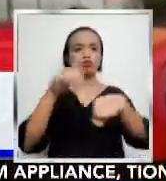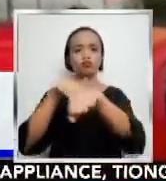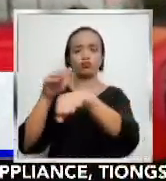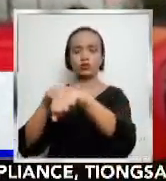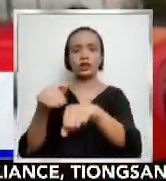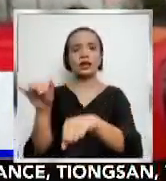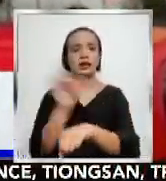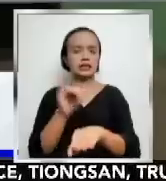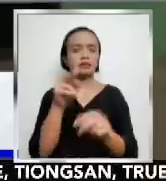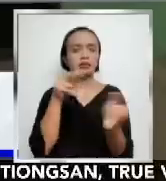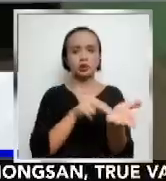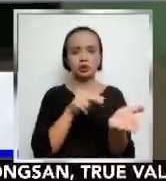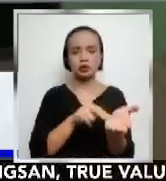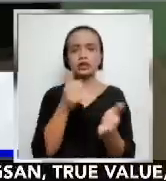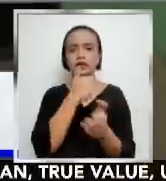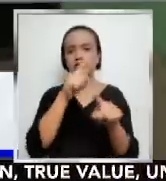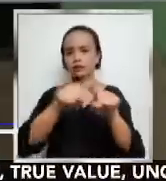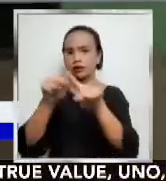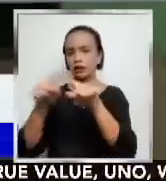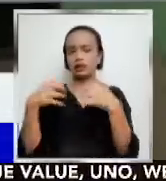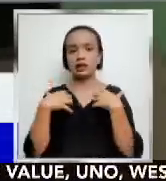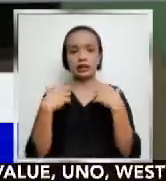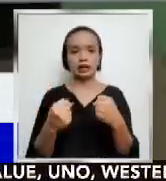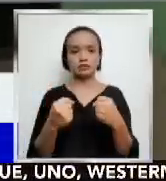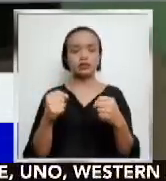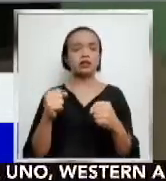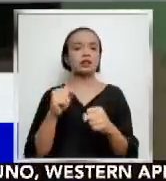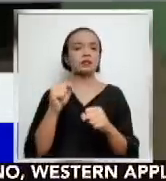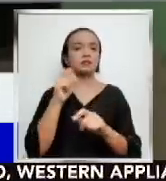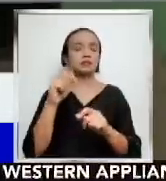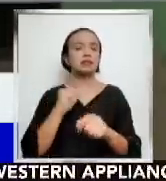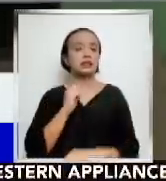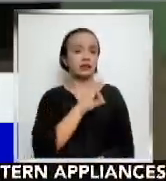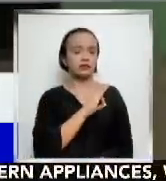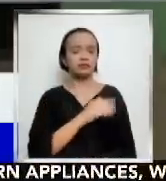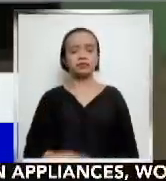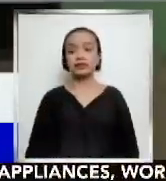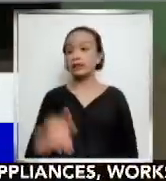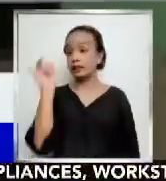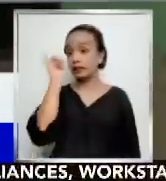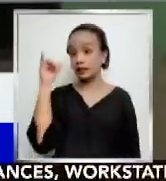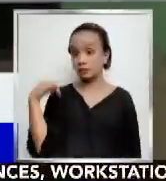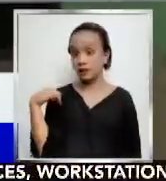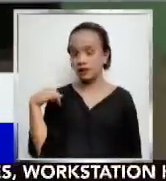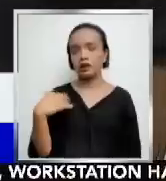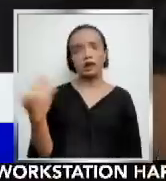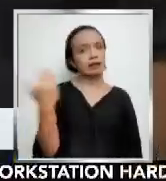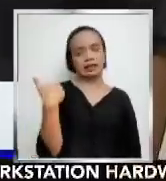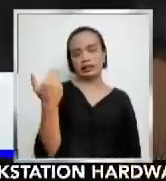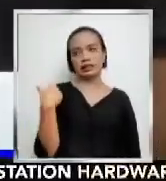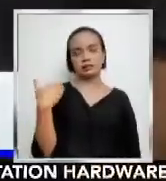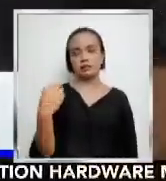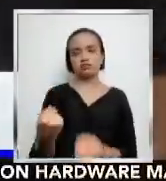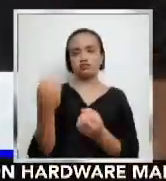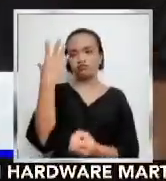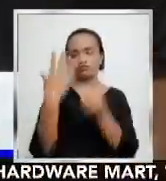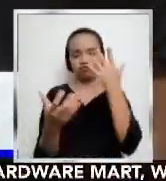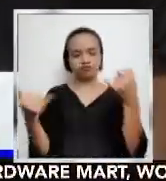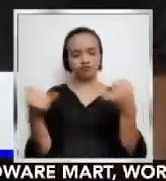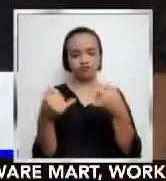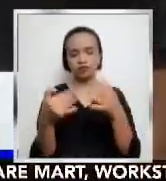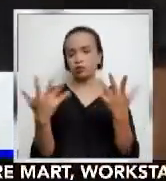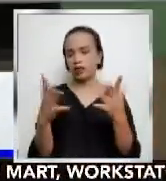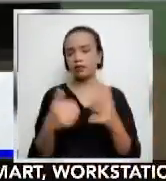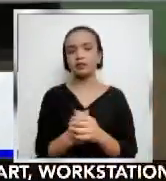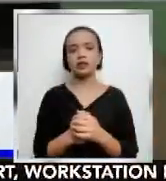personnel ng ospital. As of yesterday, wala pa kaming na itatala na fireworks related injury. Based doon sa mga